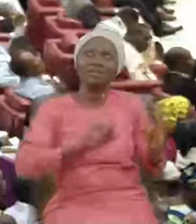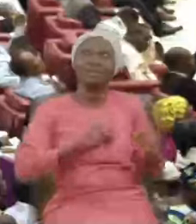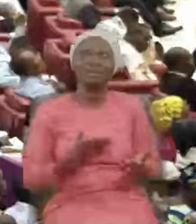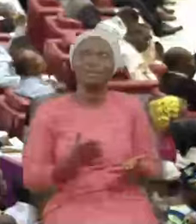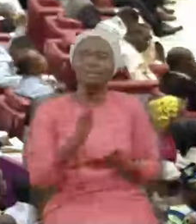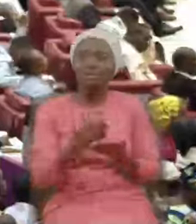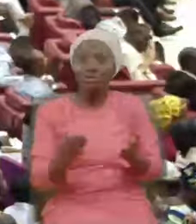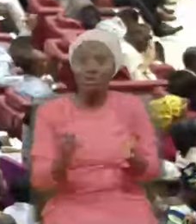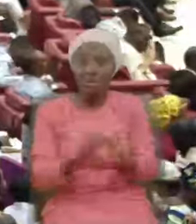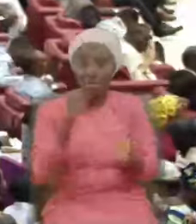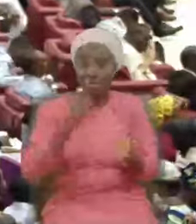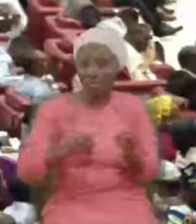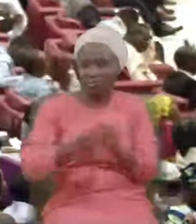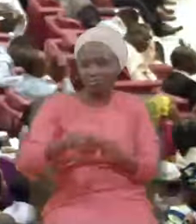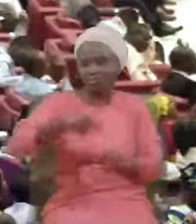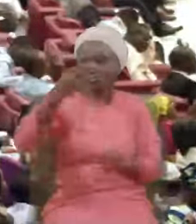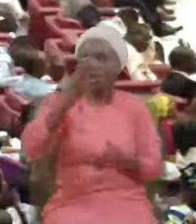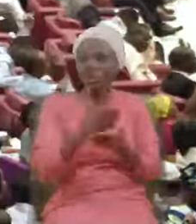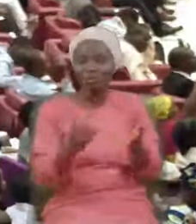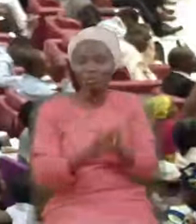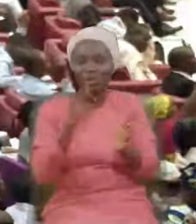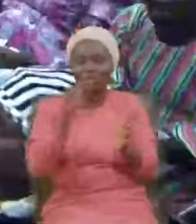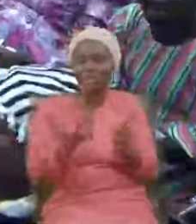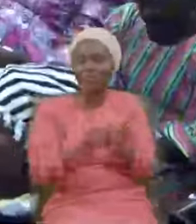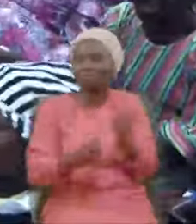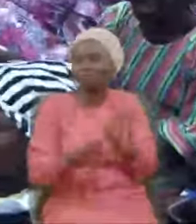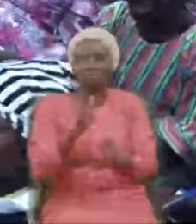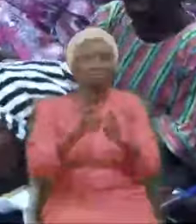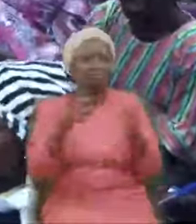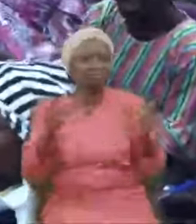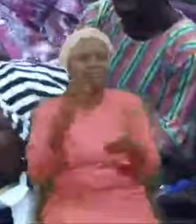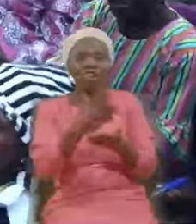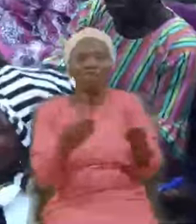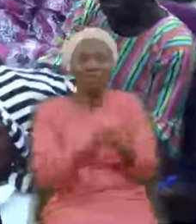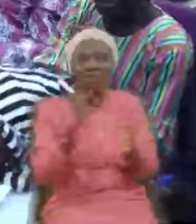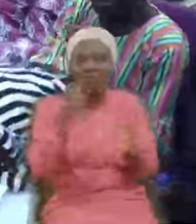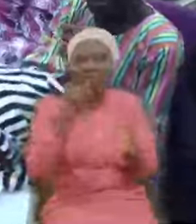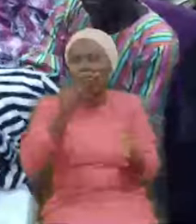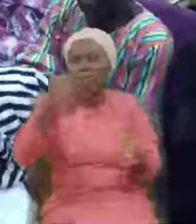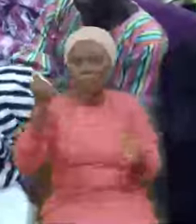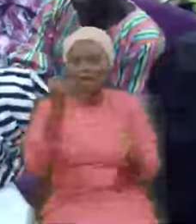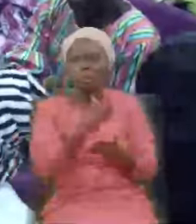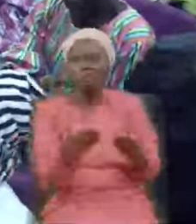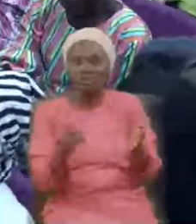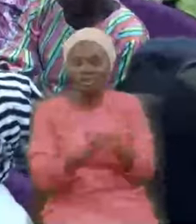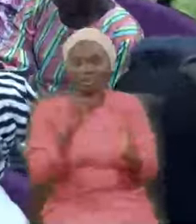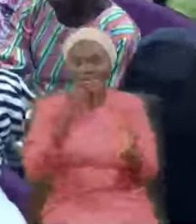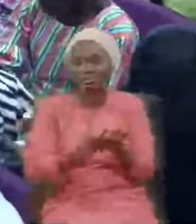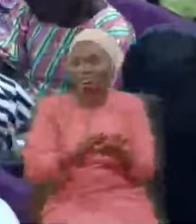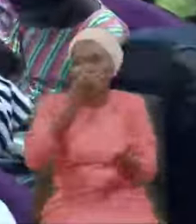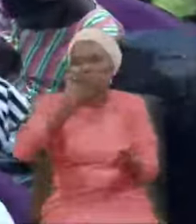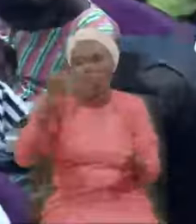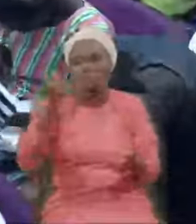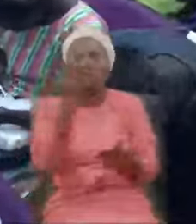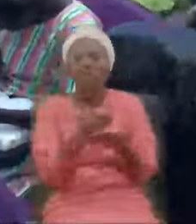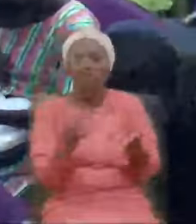élevé, quelque chose de plus grand, quelque chose de meilleur, quelque chose de plus riche, quelque